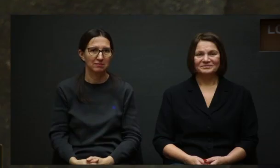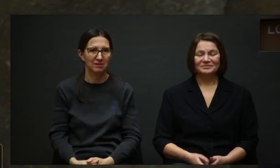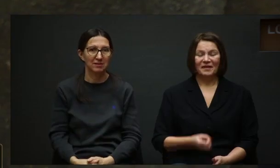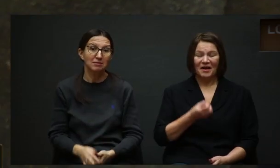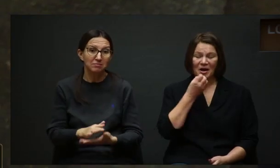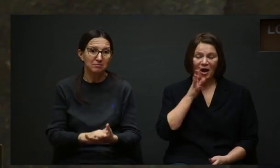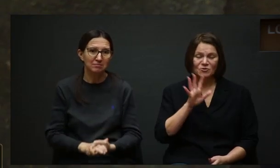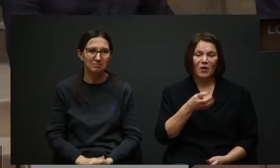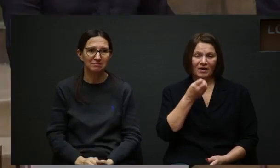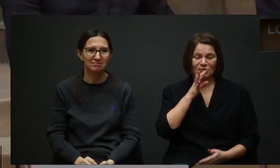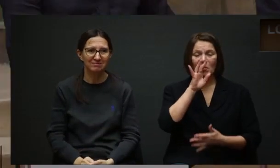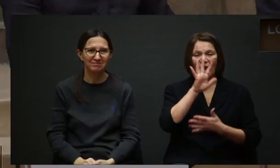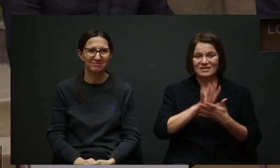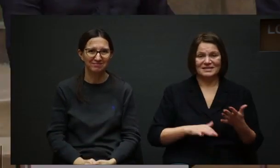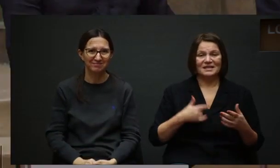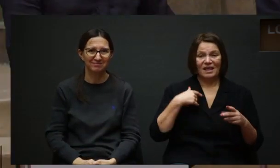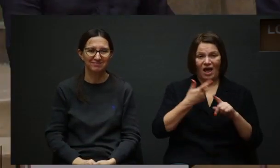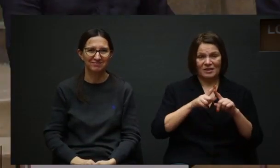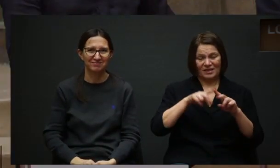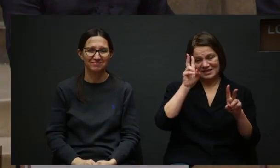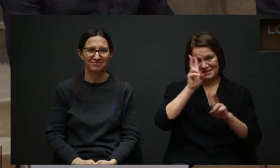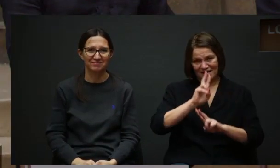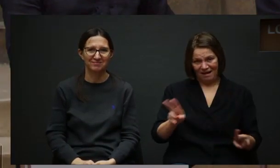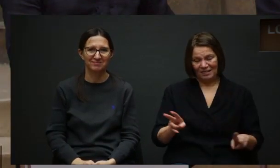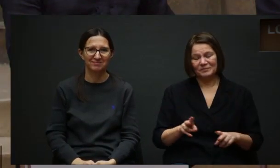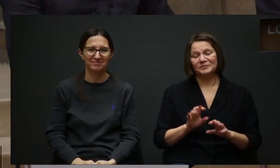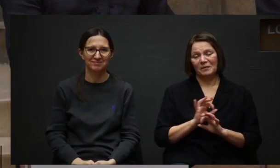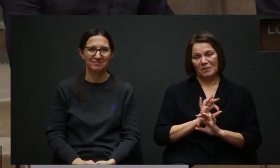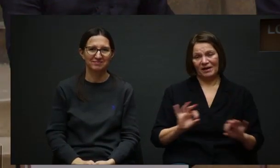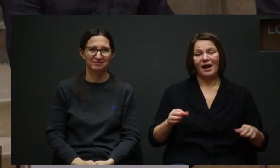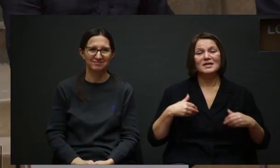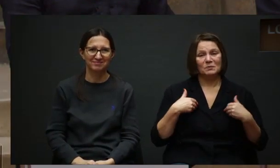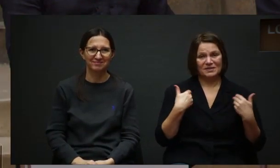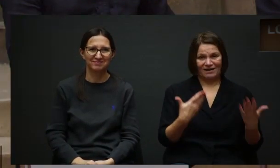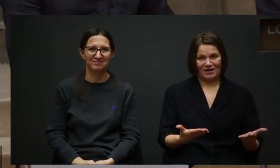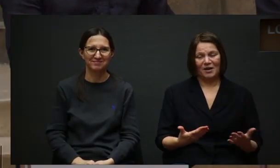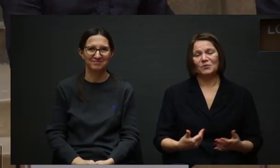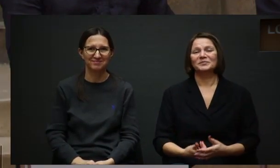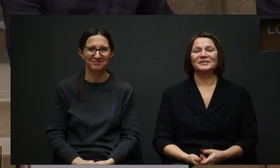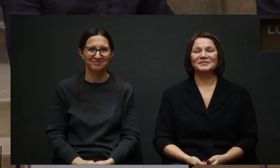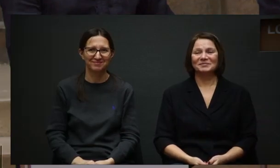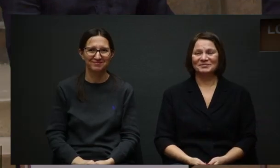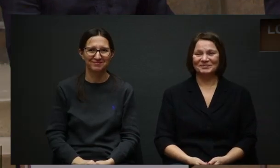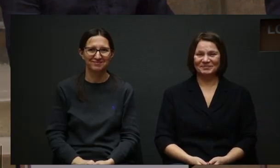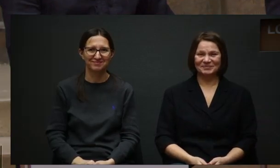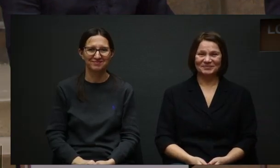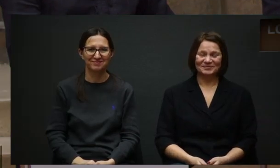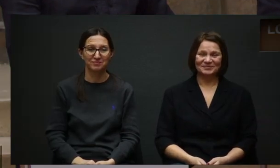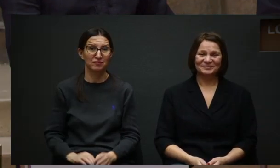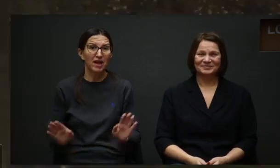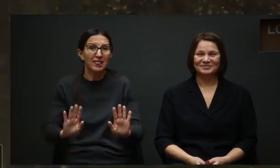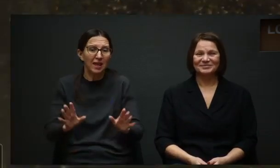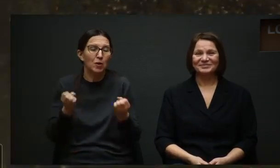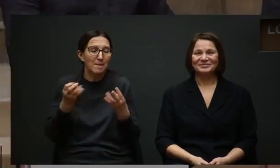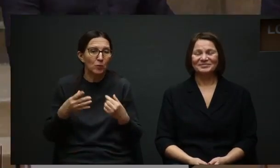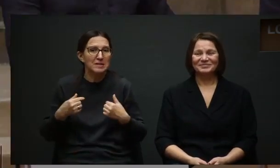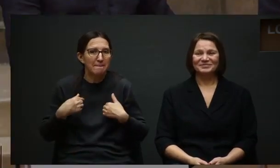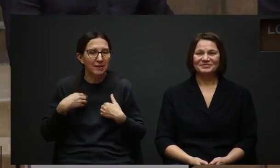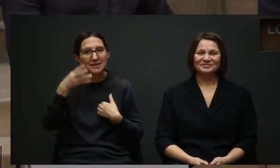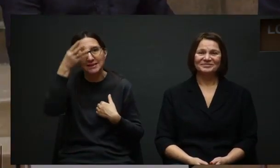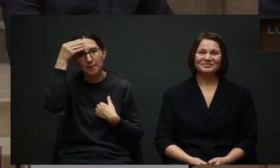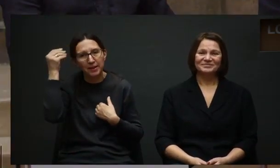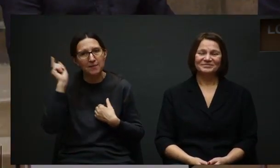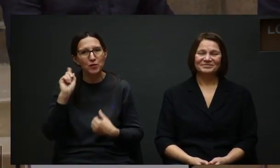Простите, общем... простите, да. Все тогда прекрасно. Поздравляю. Нет, просто мы забыли,